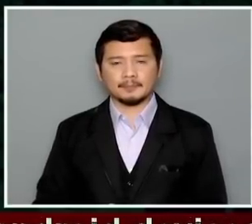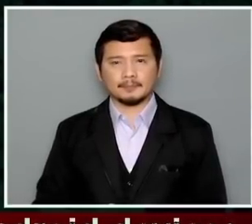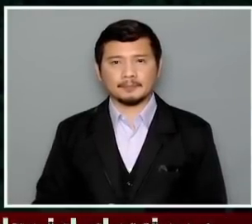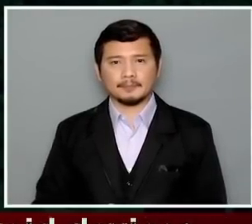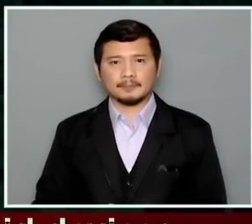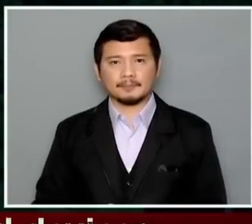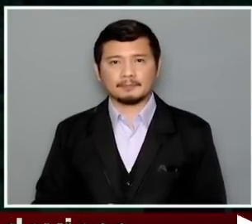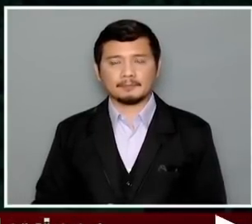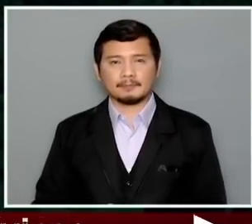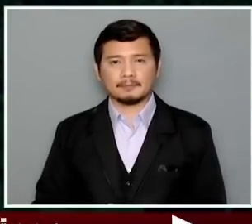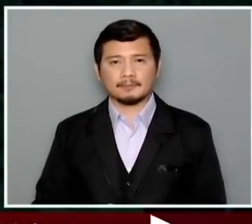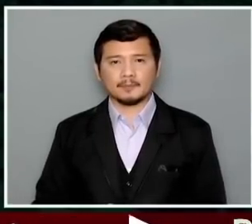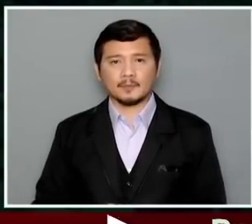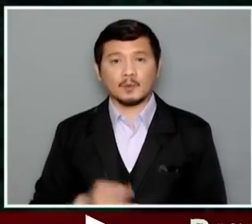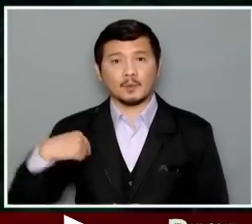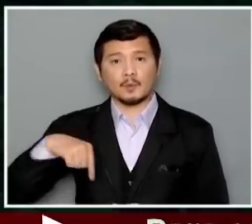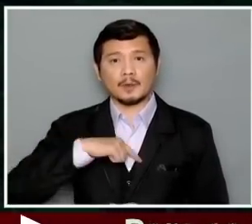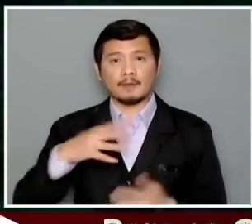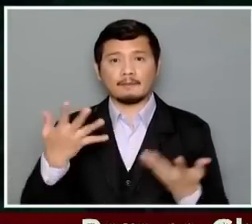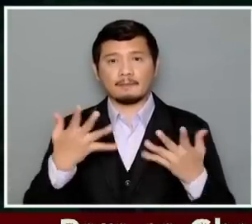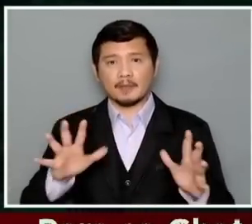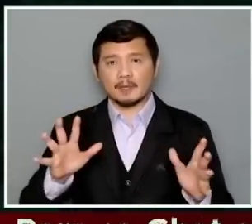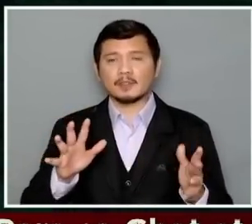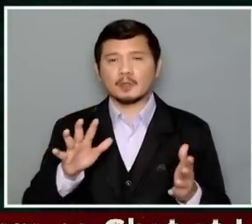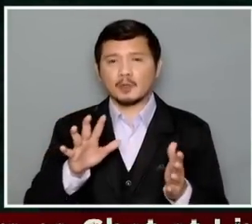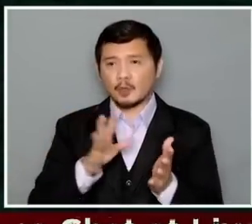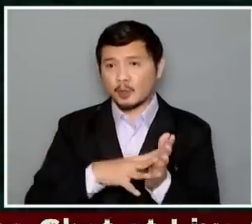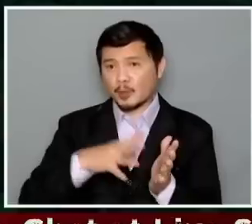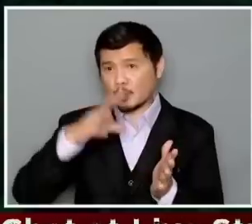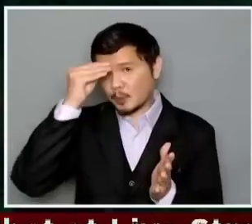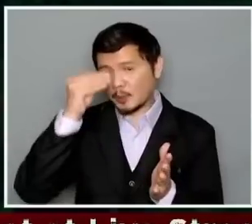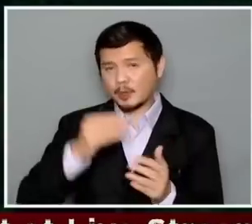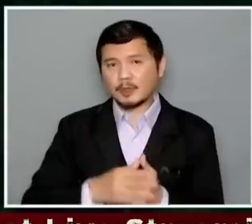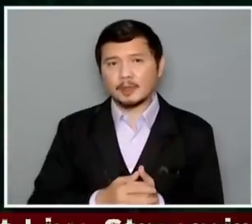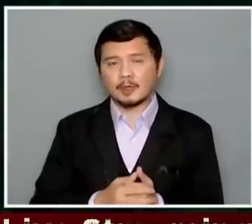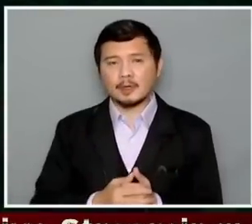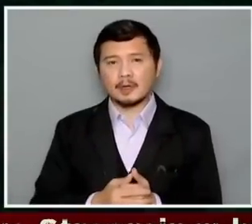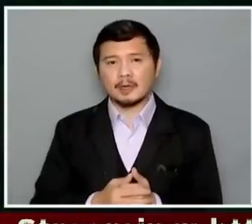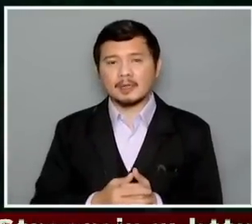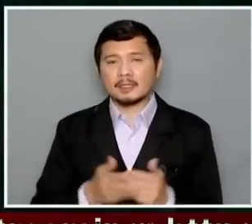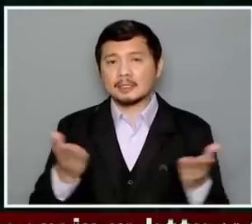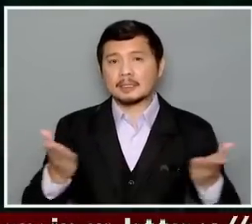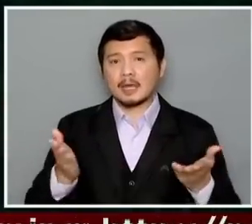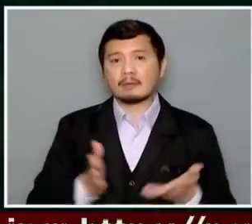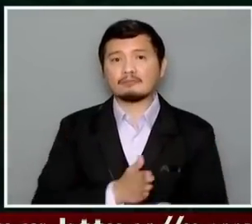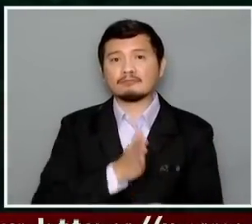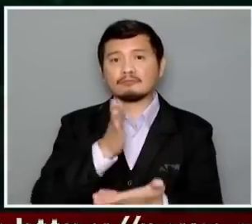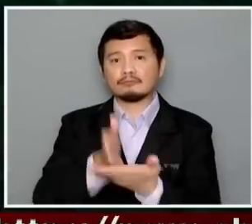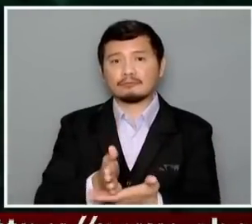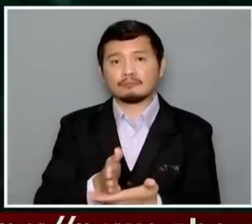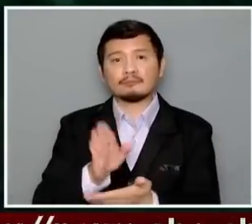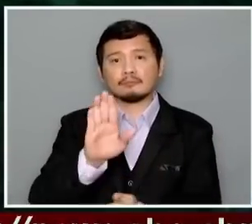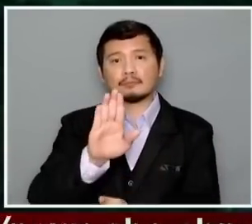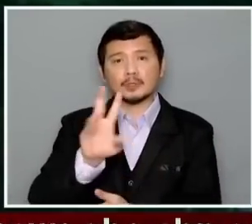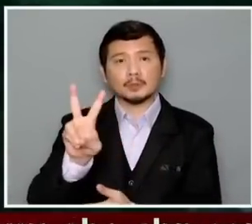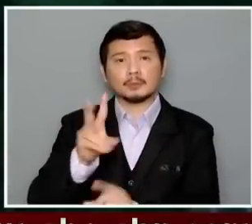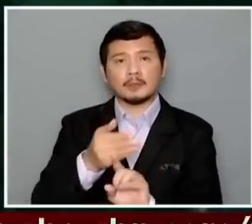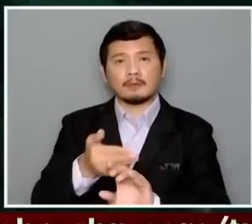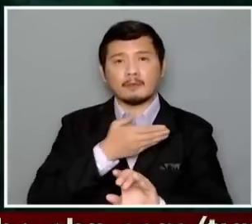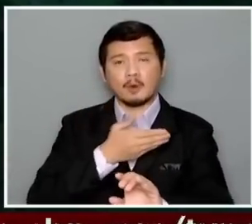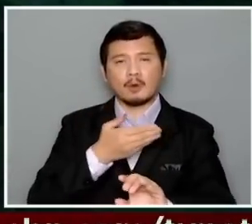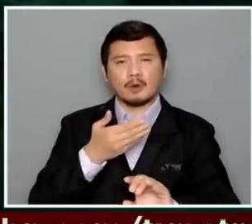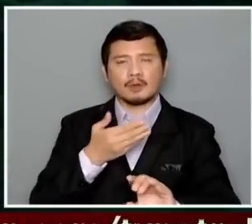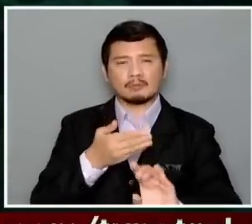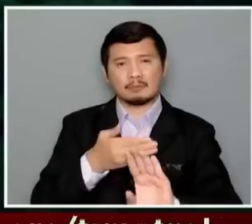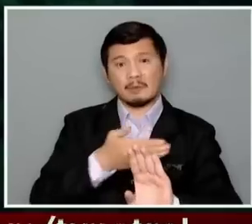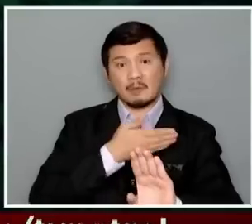Henry, sinubukan din natin alamin kanina kung saan manggagaling si Marcos bago siya tumulak sa Malacañang bukas ng umaga at kung